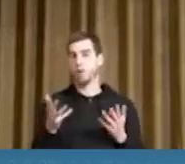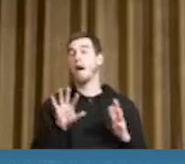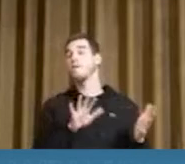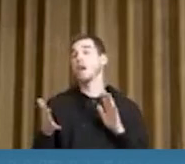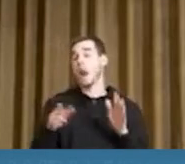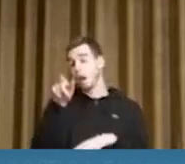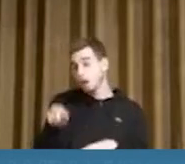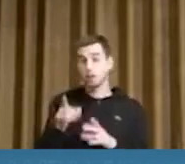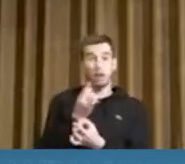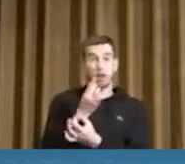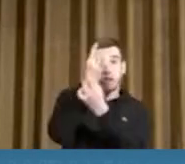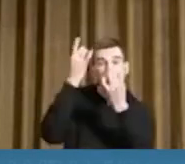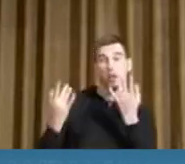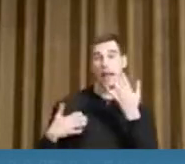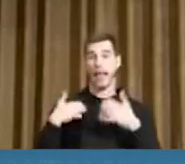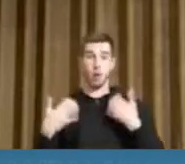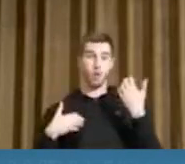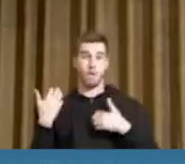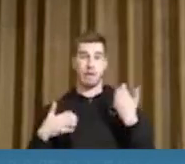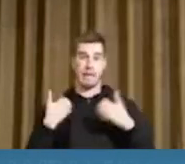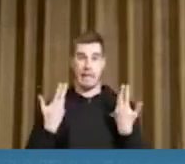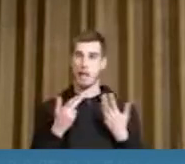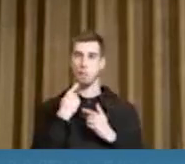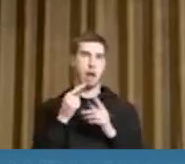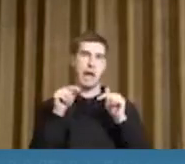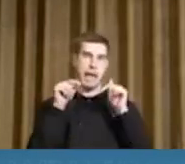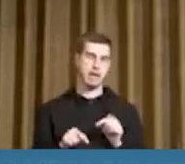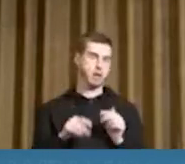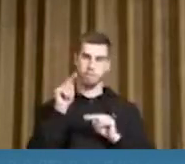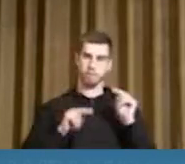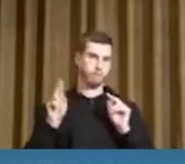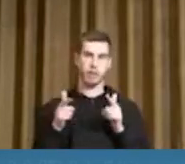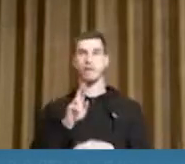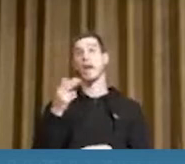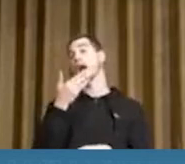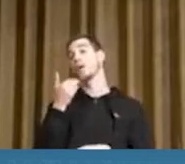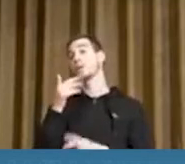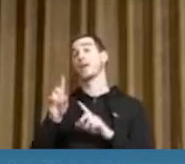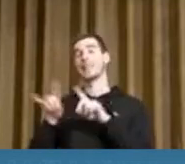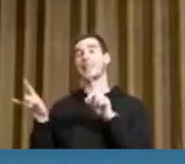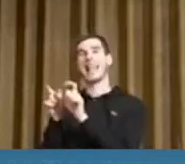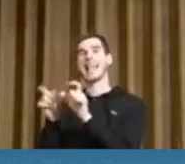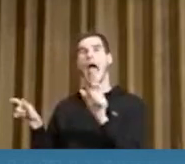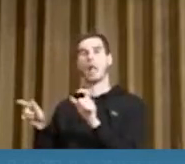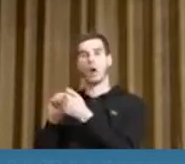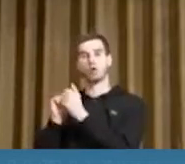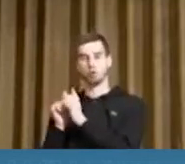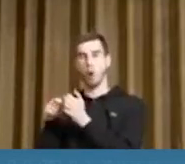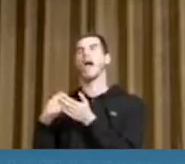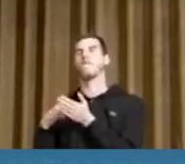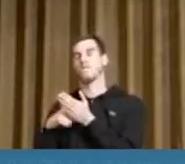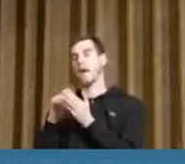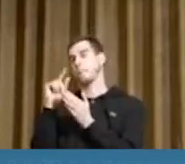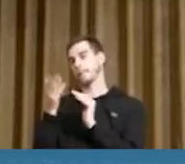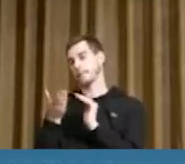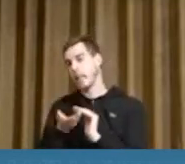Aufgeregtheit dabei, aber zumindest in dem Setting sehen wir keinen Unterschied. Bei den Nicht-Kadersportlern liegen die Werte ein bisschen höher. Wir